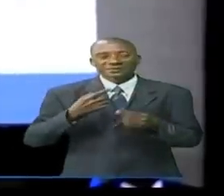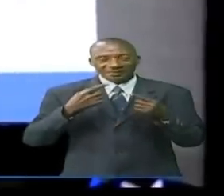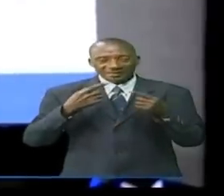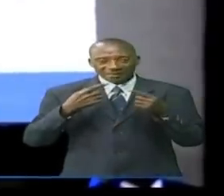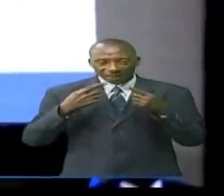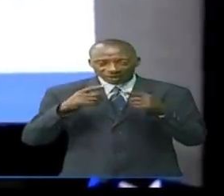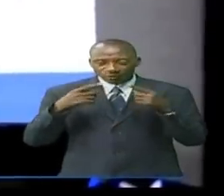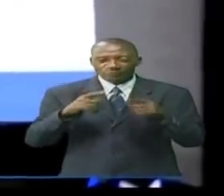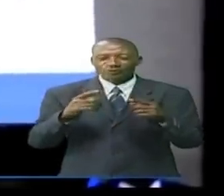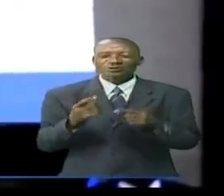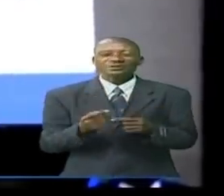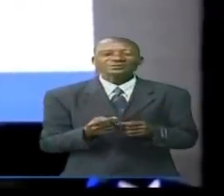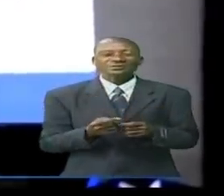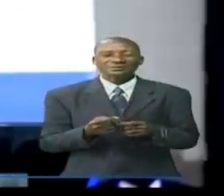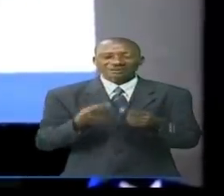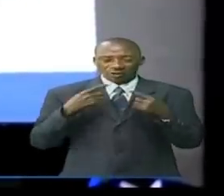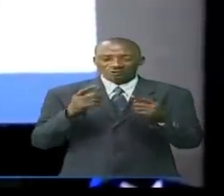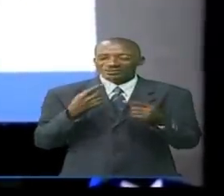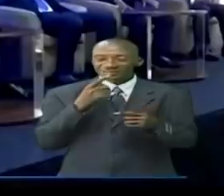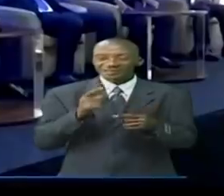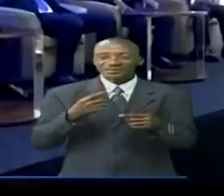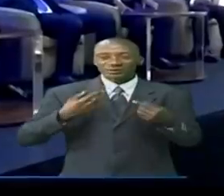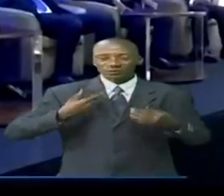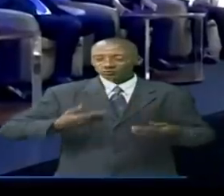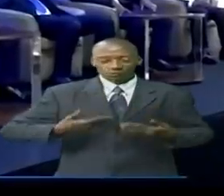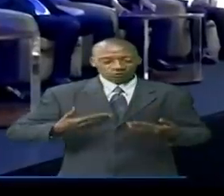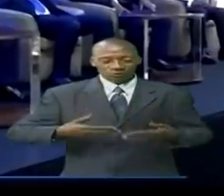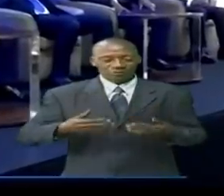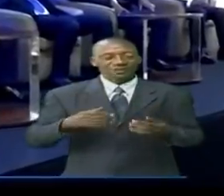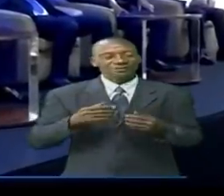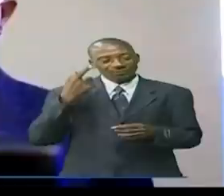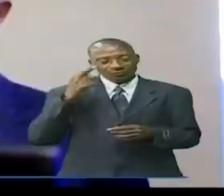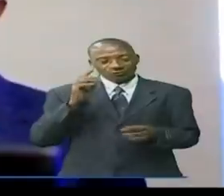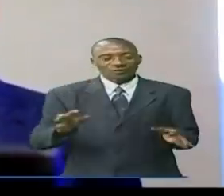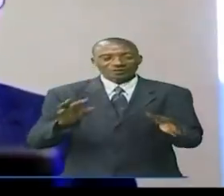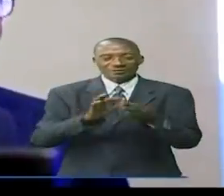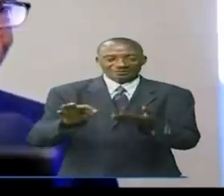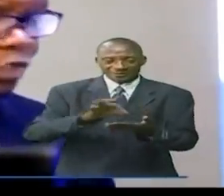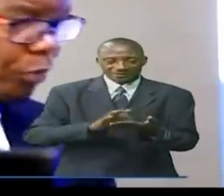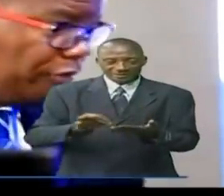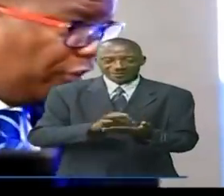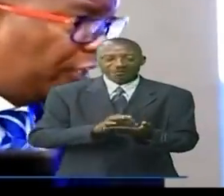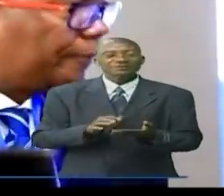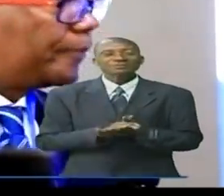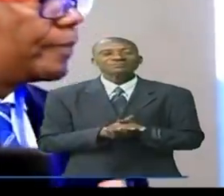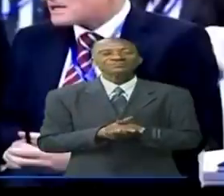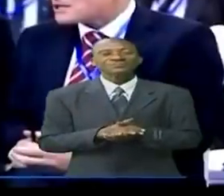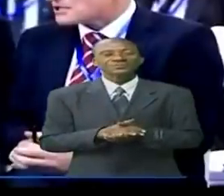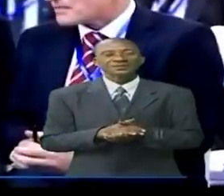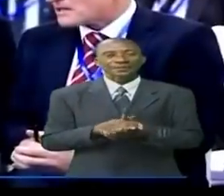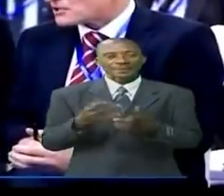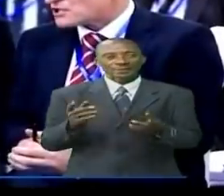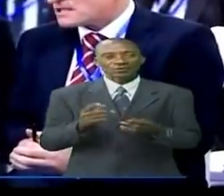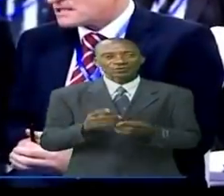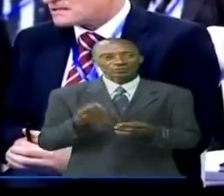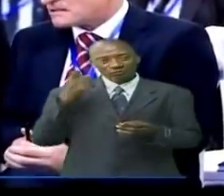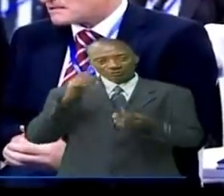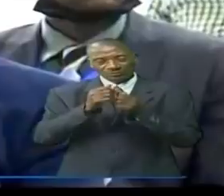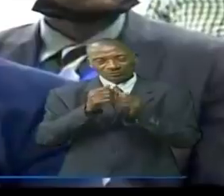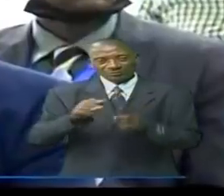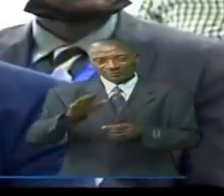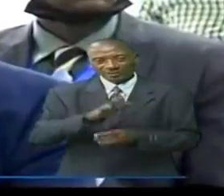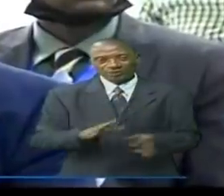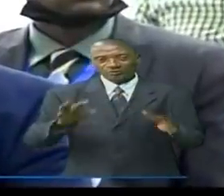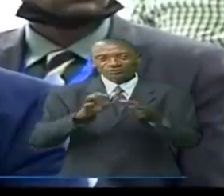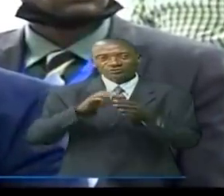en République démocratique du Congo. Sous l'œil averti des envoyés de la Commission économique des Nations Unies en Afrique et des délégations